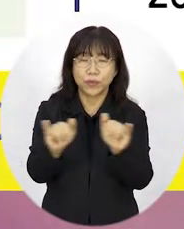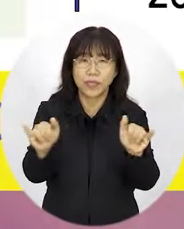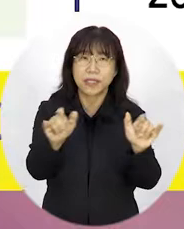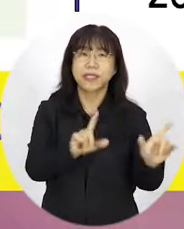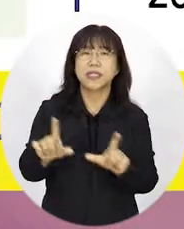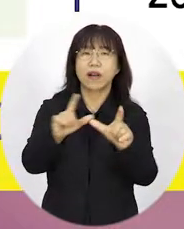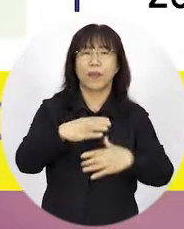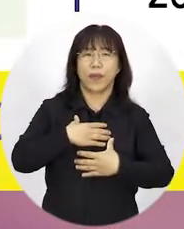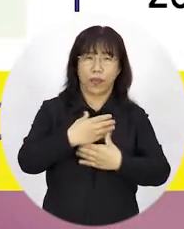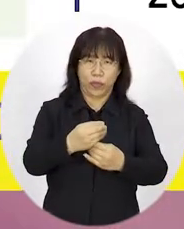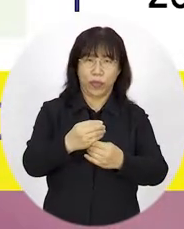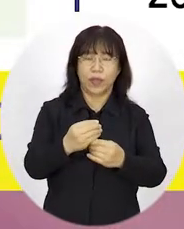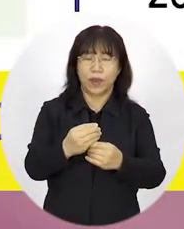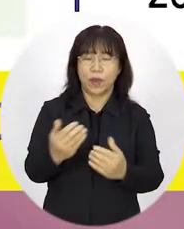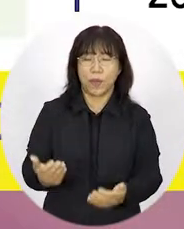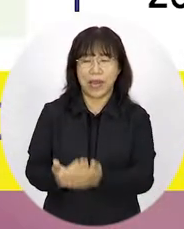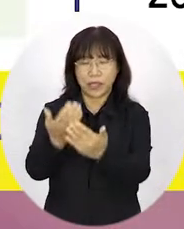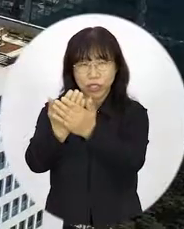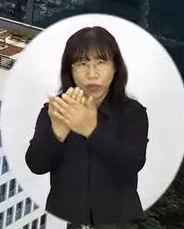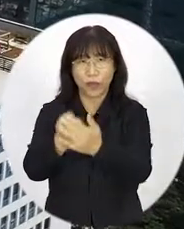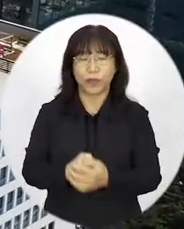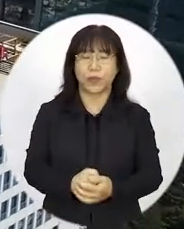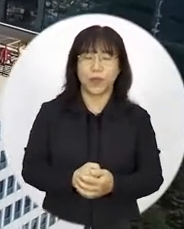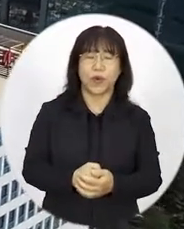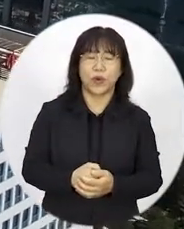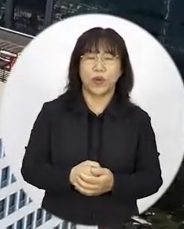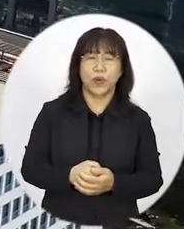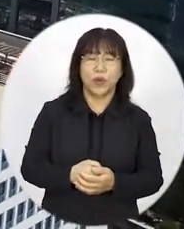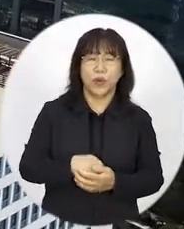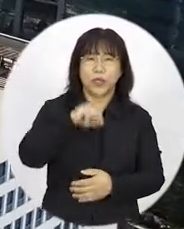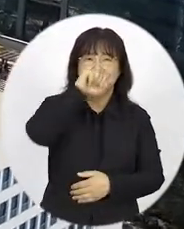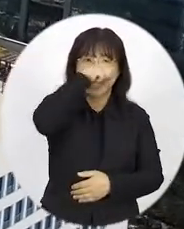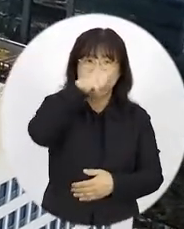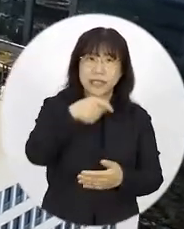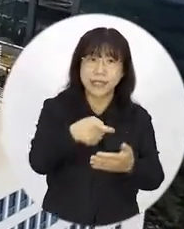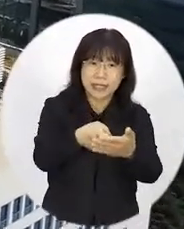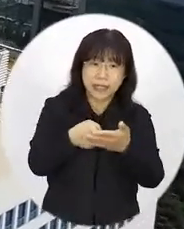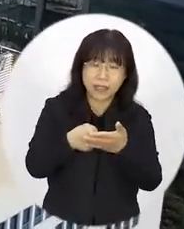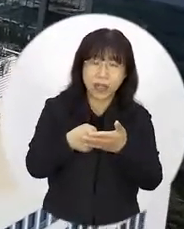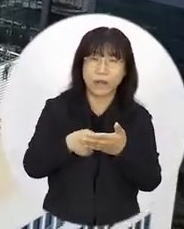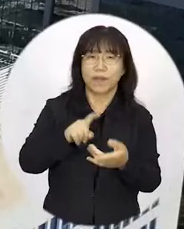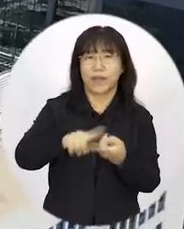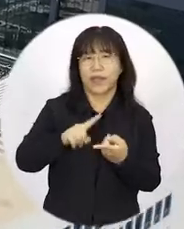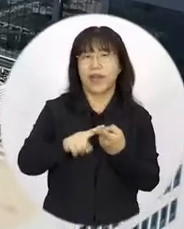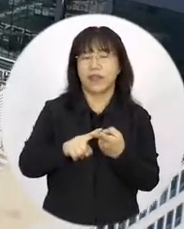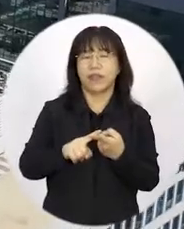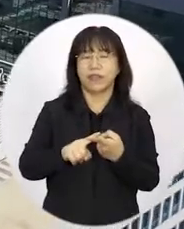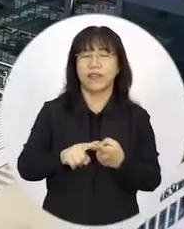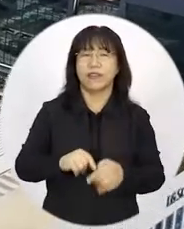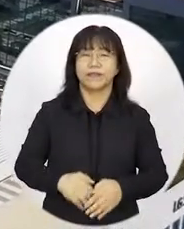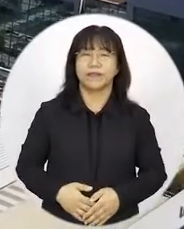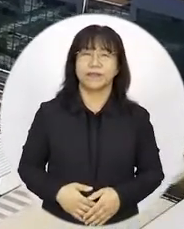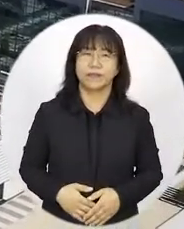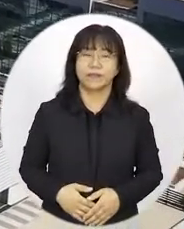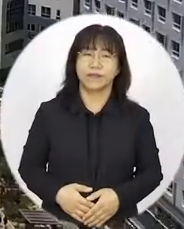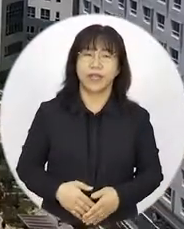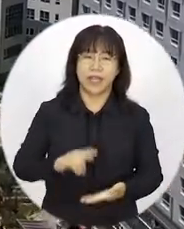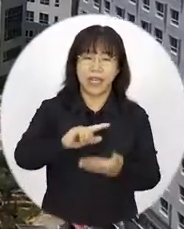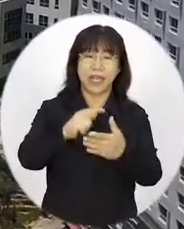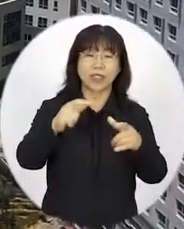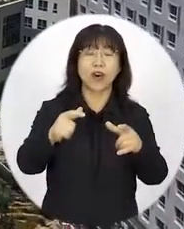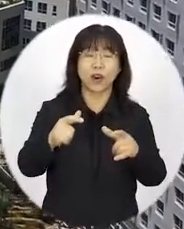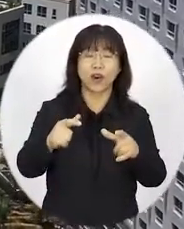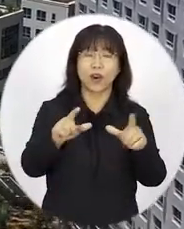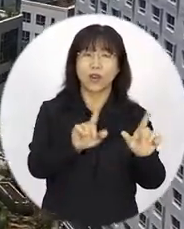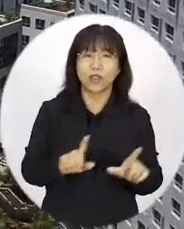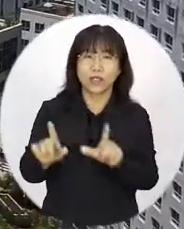등 구정발전 개선 관련 제반사항, 구세입 증대 및 예산 절감 기여 방안이나 신규 사업 등입니다.